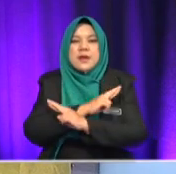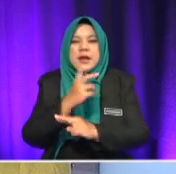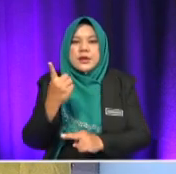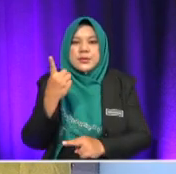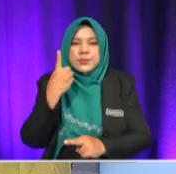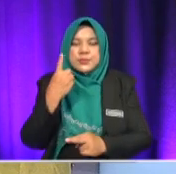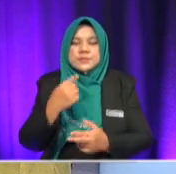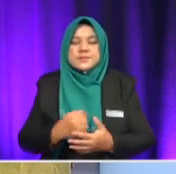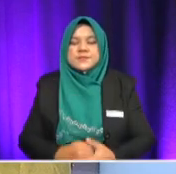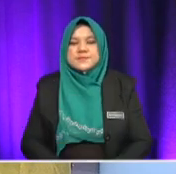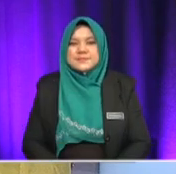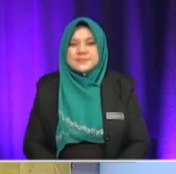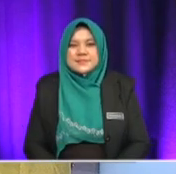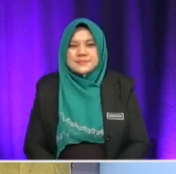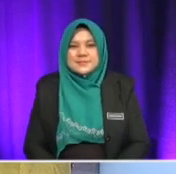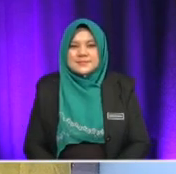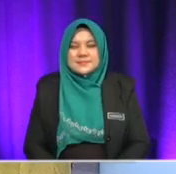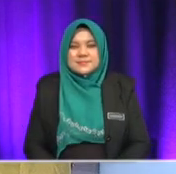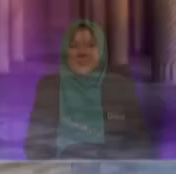Dedek Tiwi